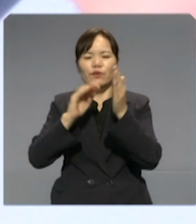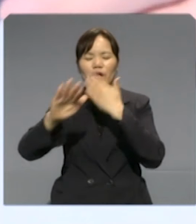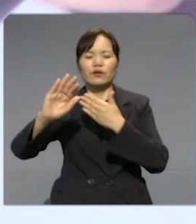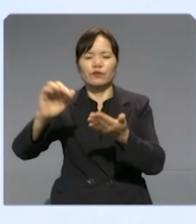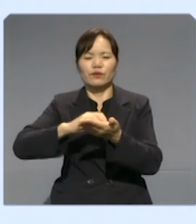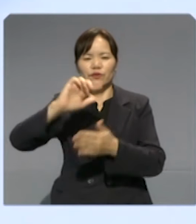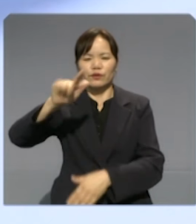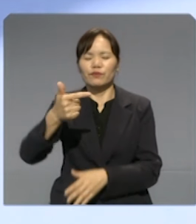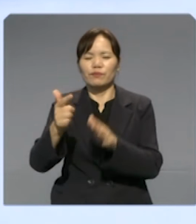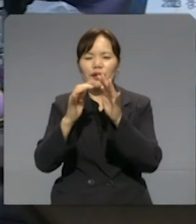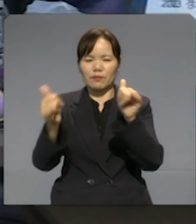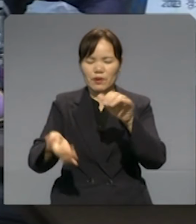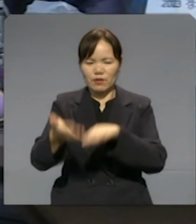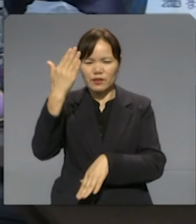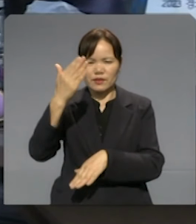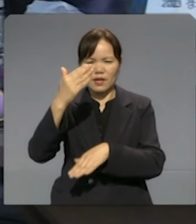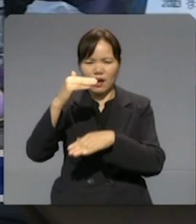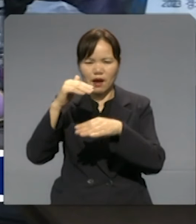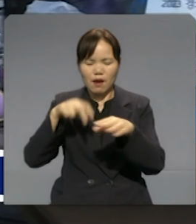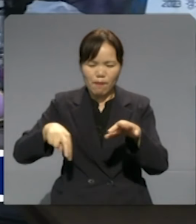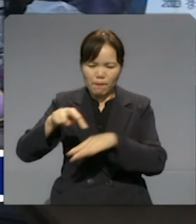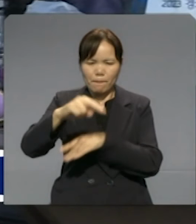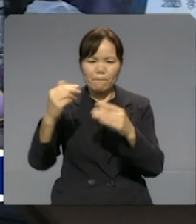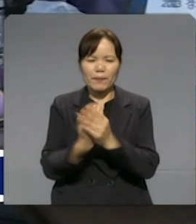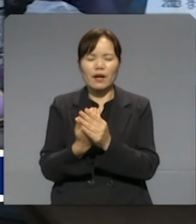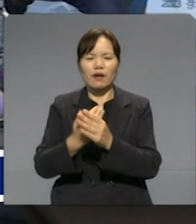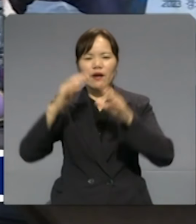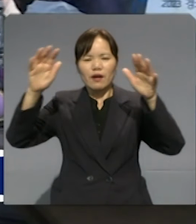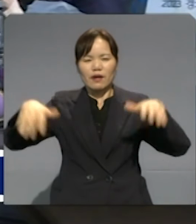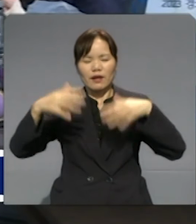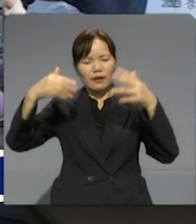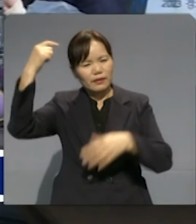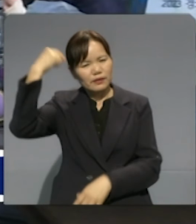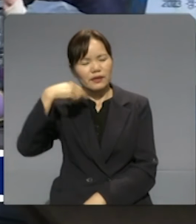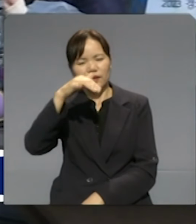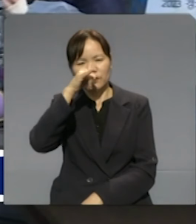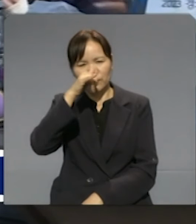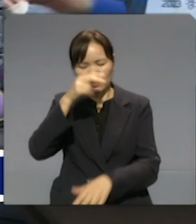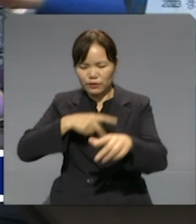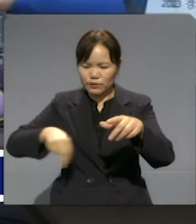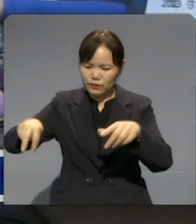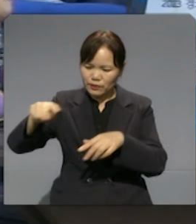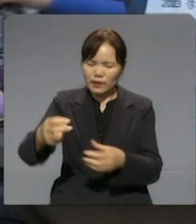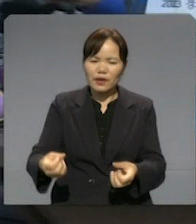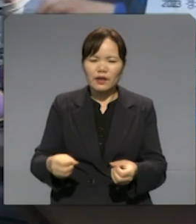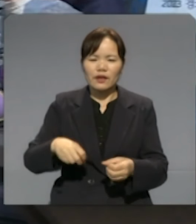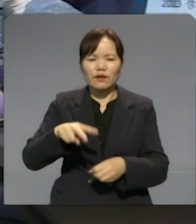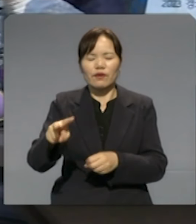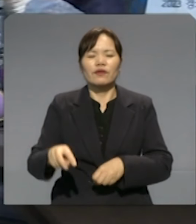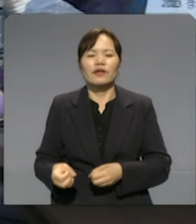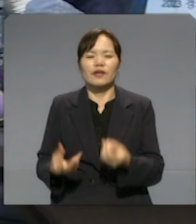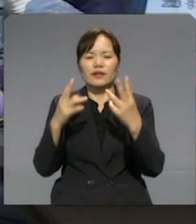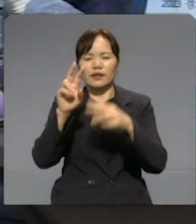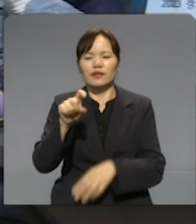이상 완주했습니다. 가을 정취를 만끽할 수 있는 경기 둘레길 걷기 행사는 오는